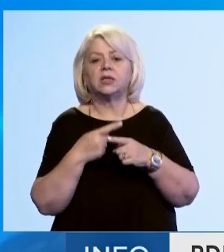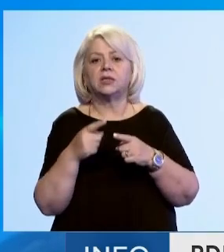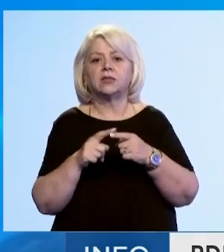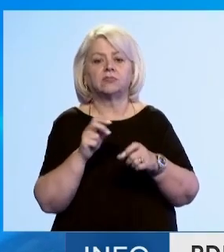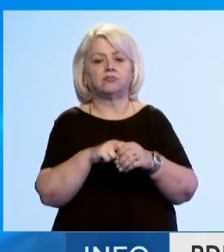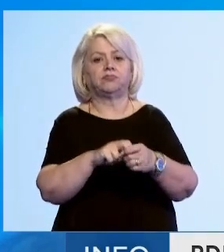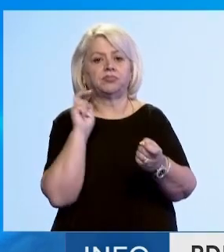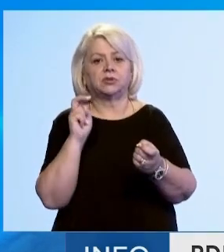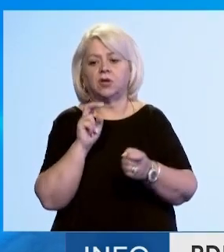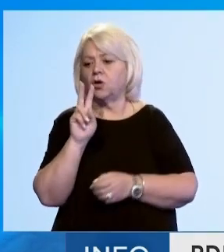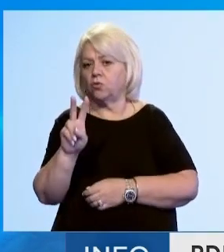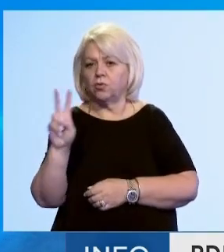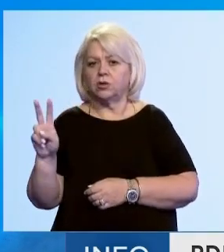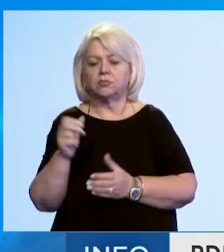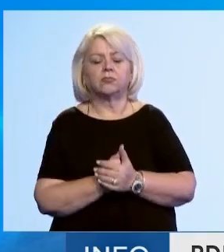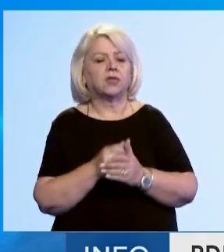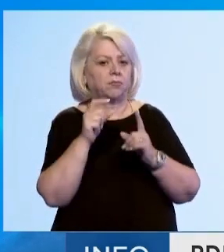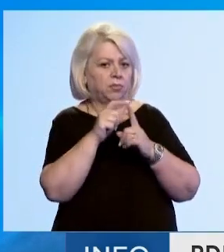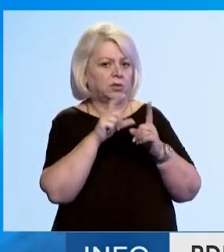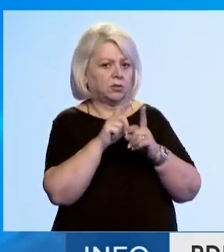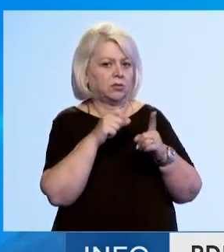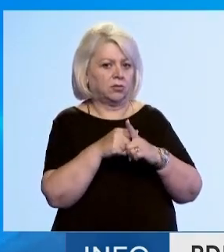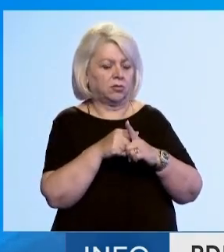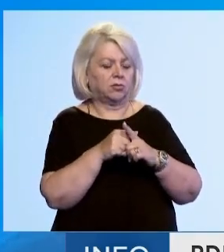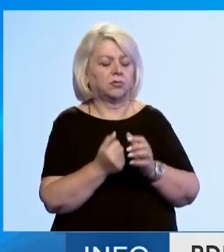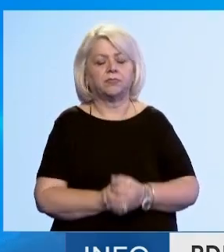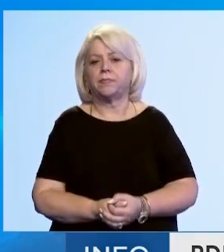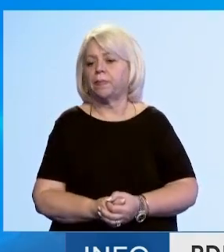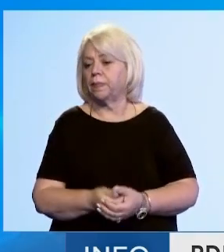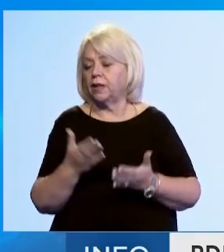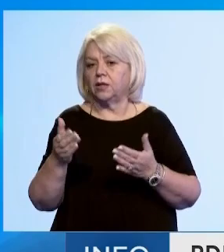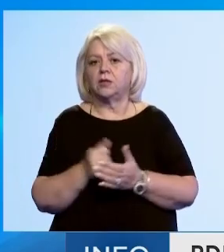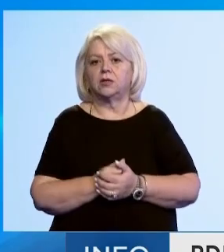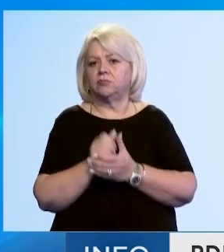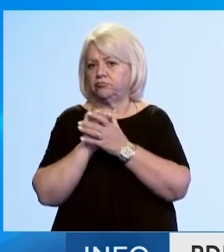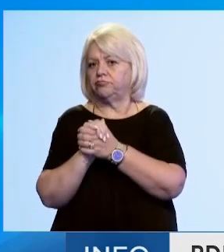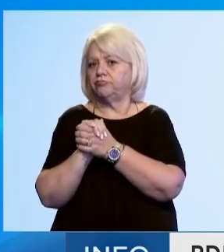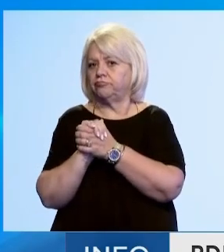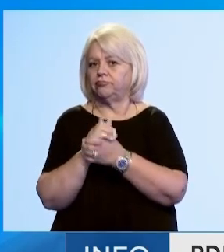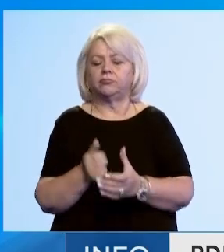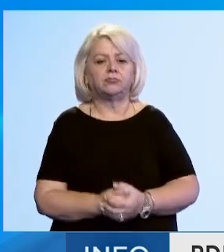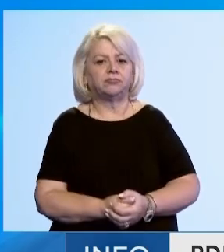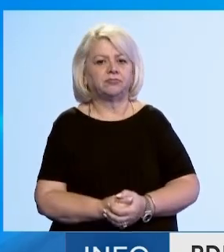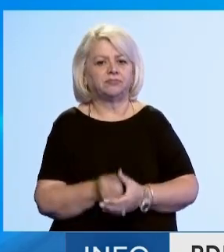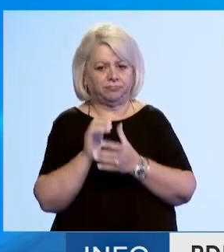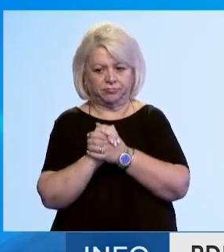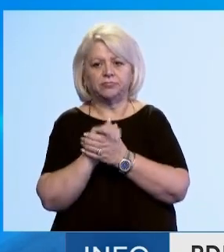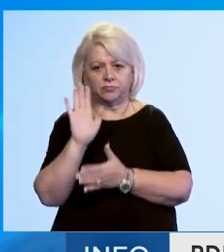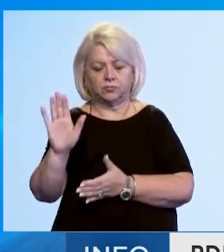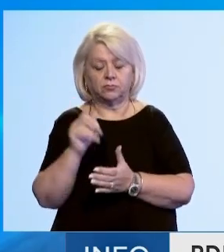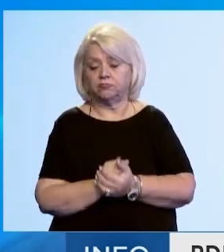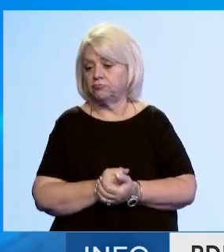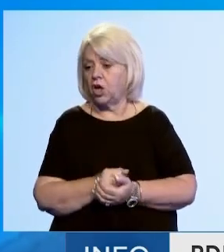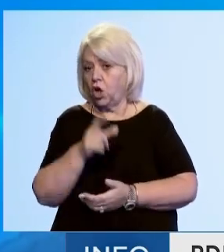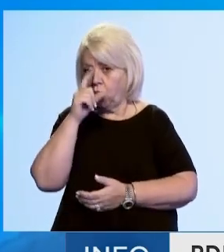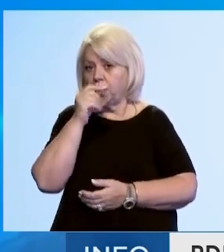shkëputjen e koalicionit në mes të PDK-s dhe lëvizjes vetëvendosje. Zotin Zhitia, përshëndetje. Përshëndetje për juve. Atër,